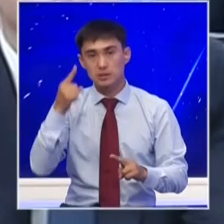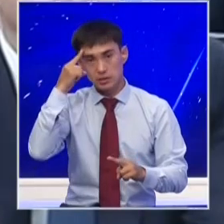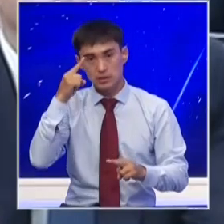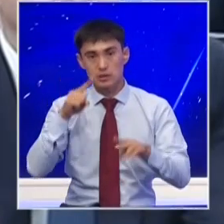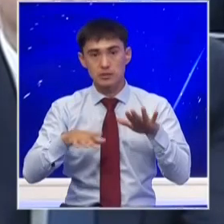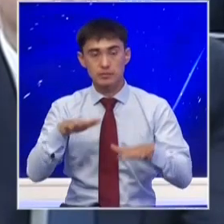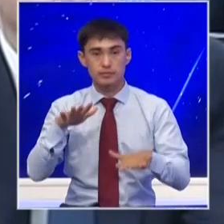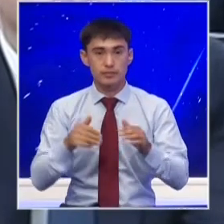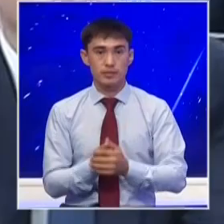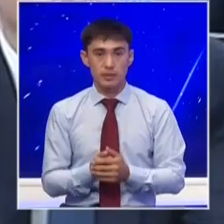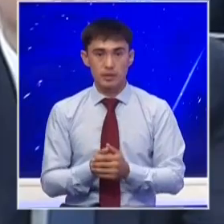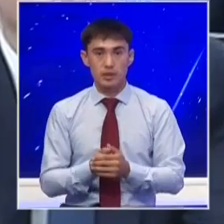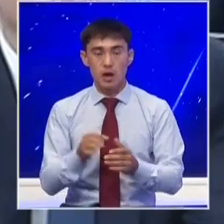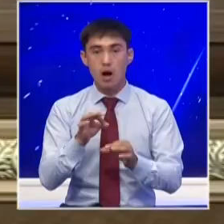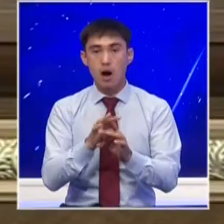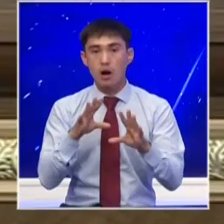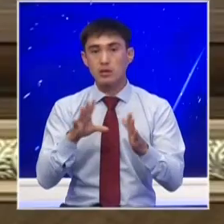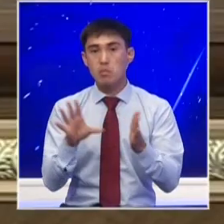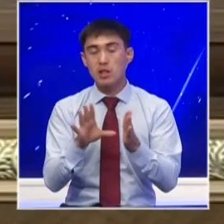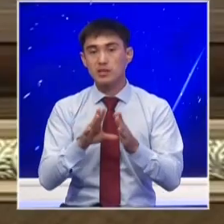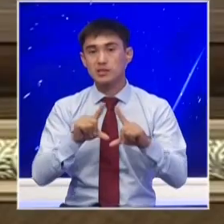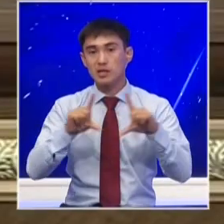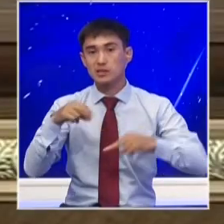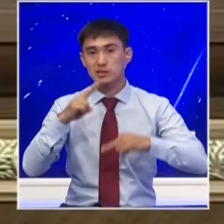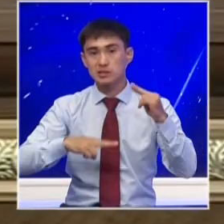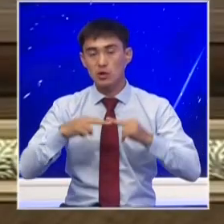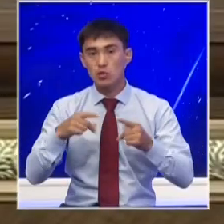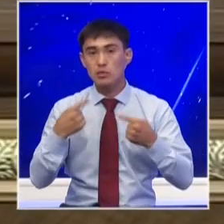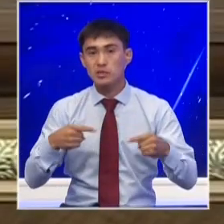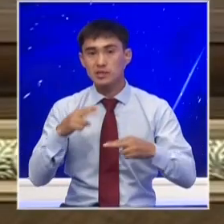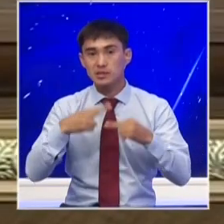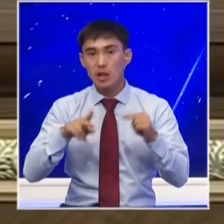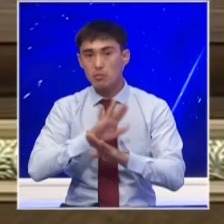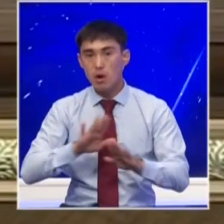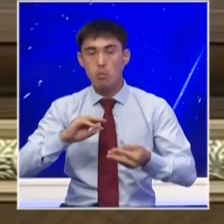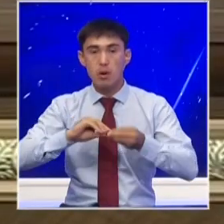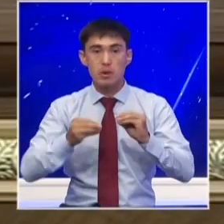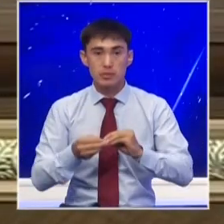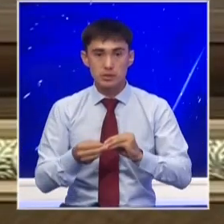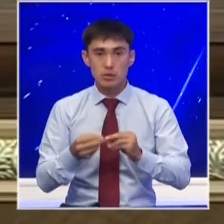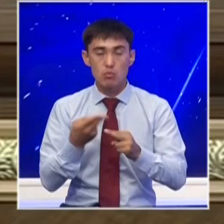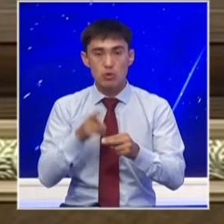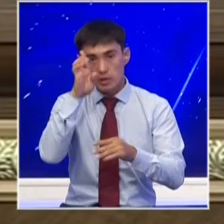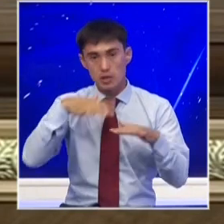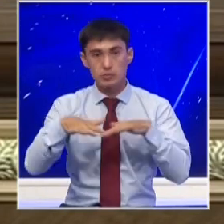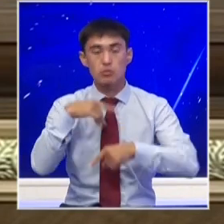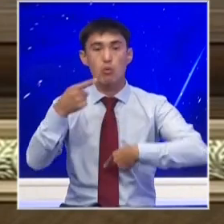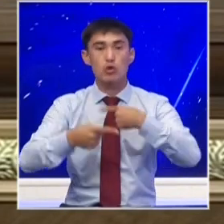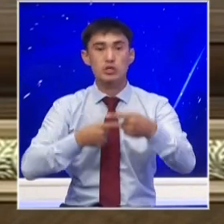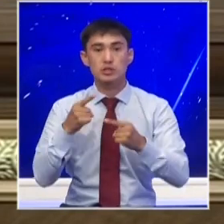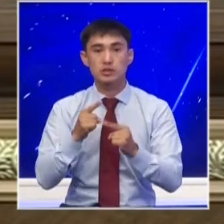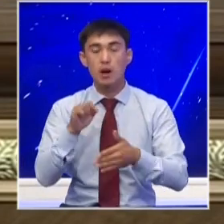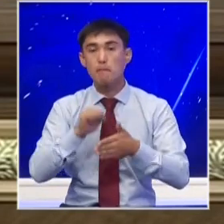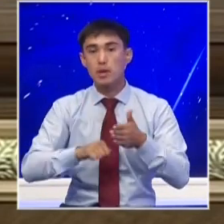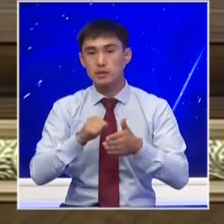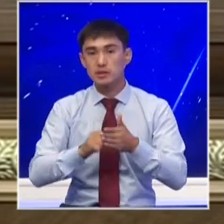күмәнмен қарайды. Атом электр станциясын салу немесе салмау мәселесі бұл еліміздің болашағына